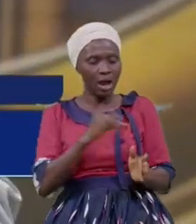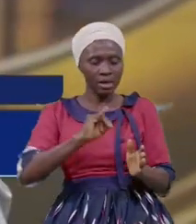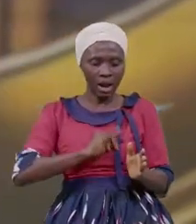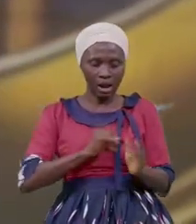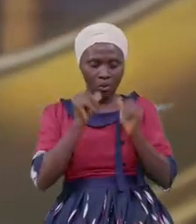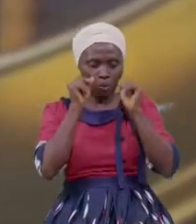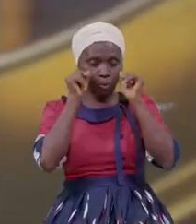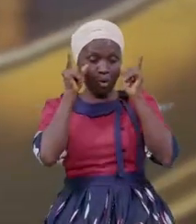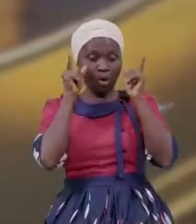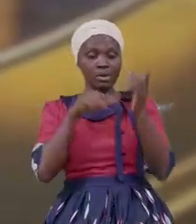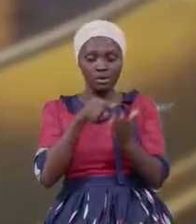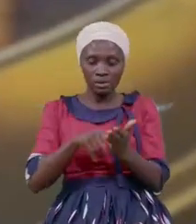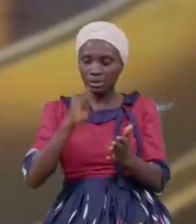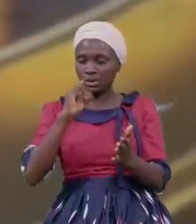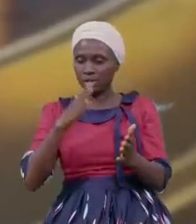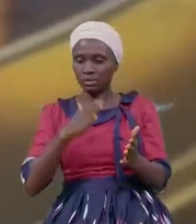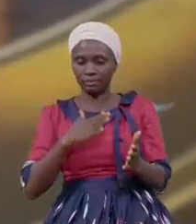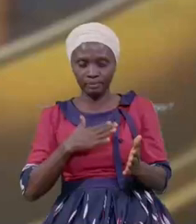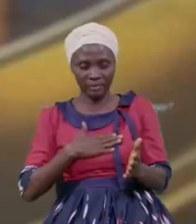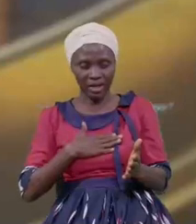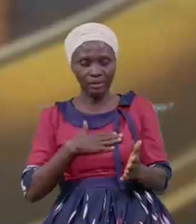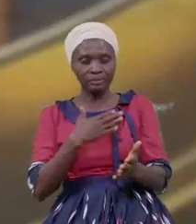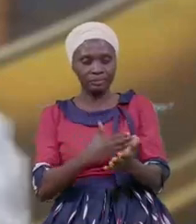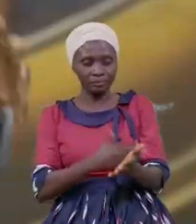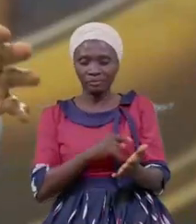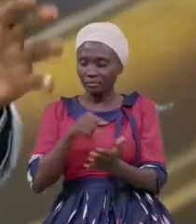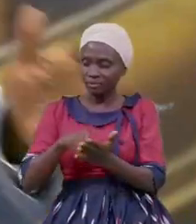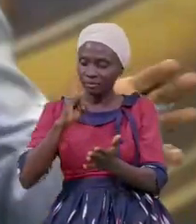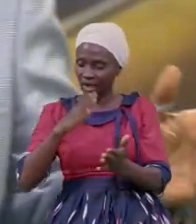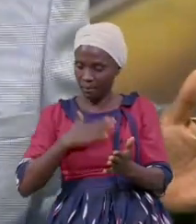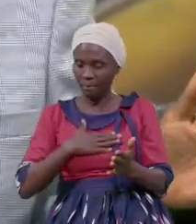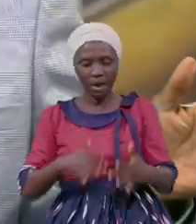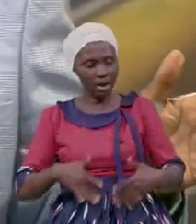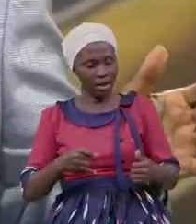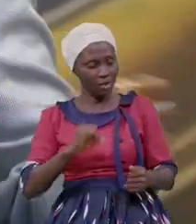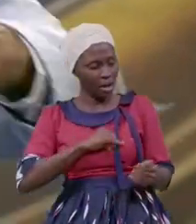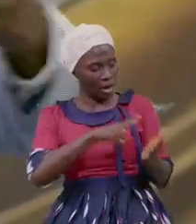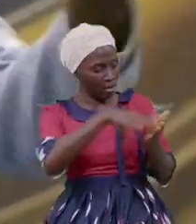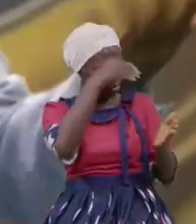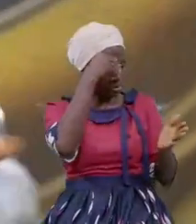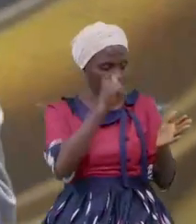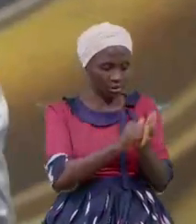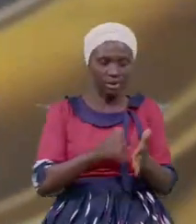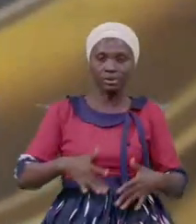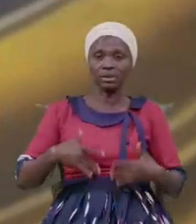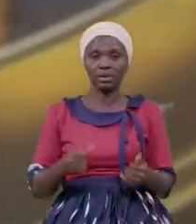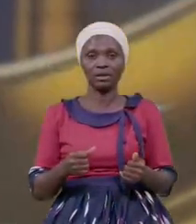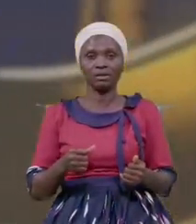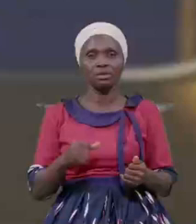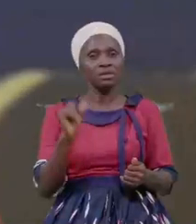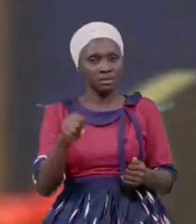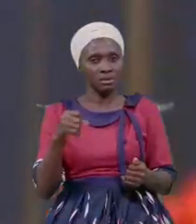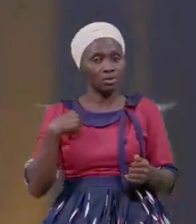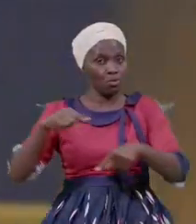je me lève voici mon sujet voici ma vie j'étudie cette vie nous dans